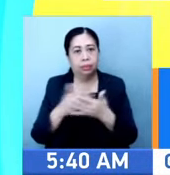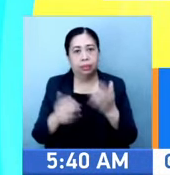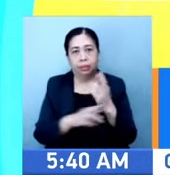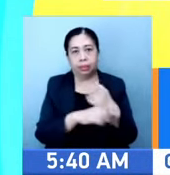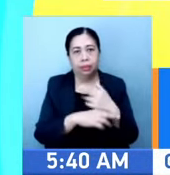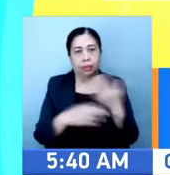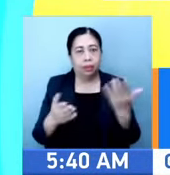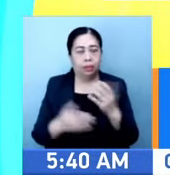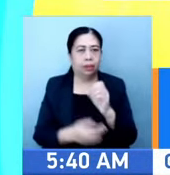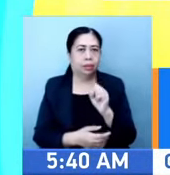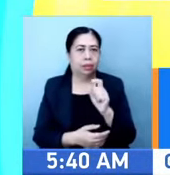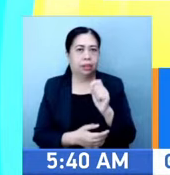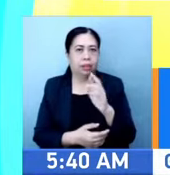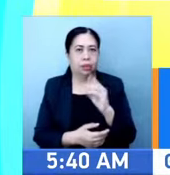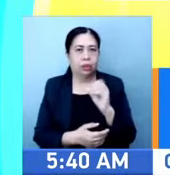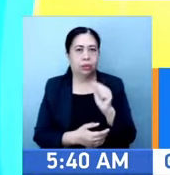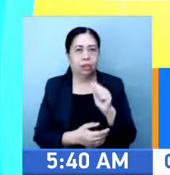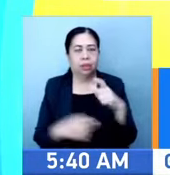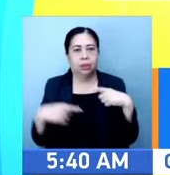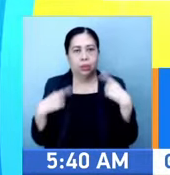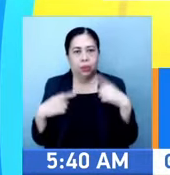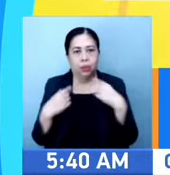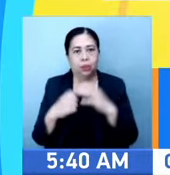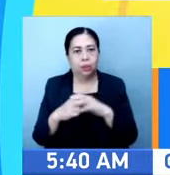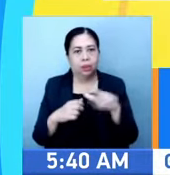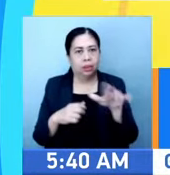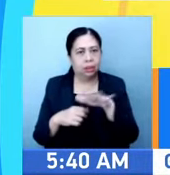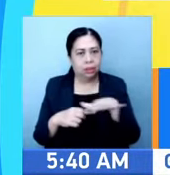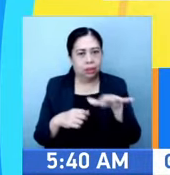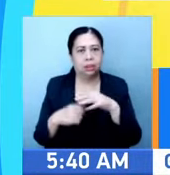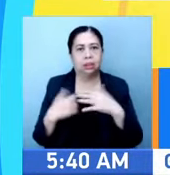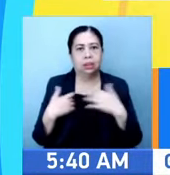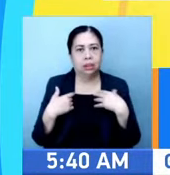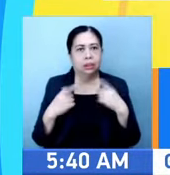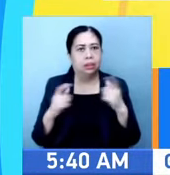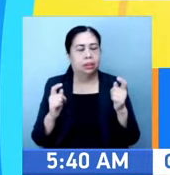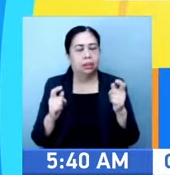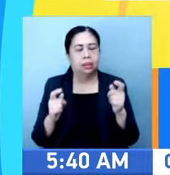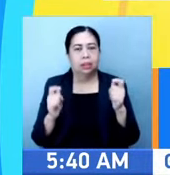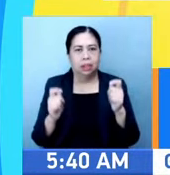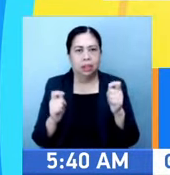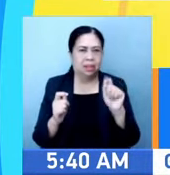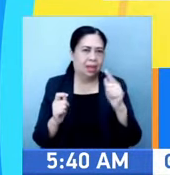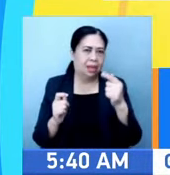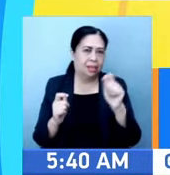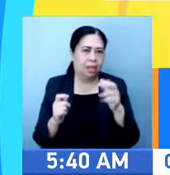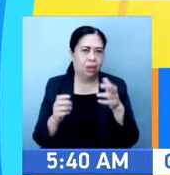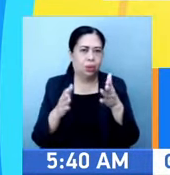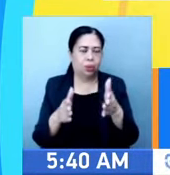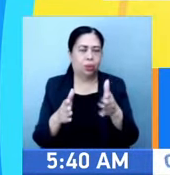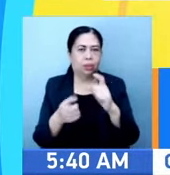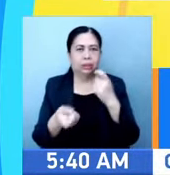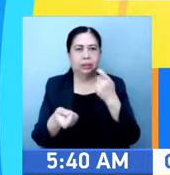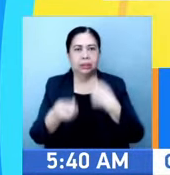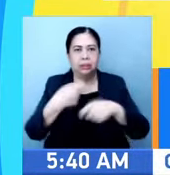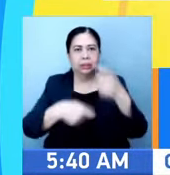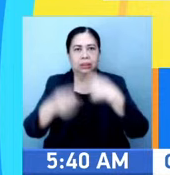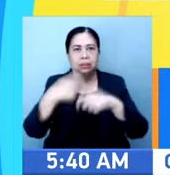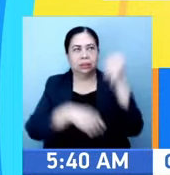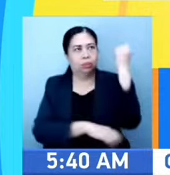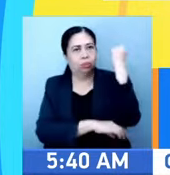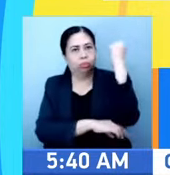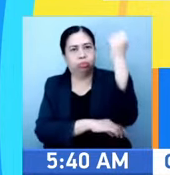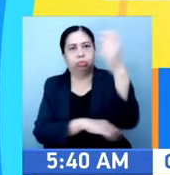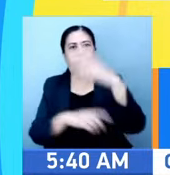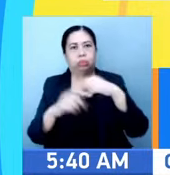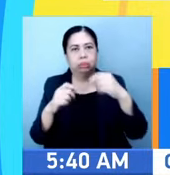Laguna. Partikular sa bahagi ng Santa Rosa, Tagaytay Road. Dahil daw ito sa pagpapalit ng mga poste at line